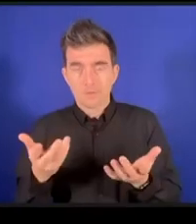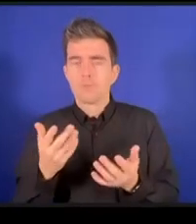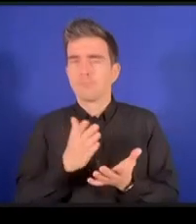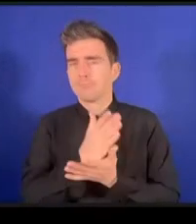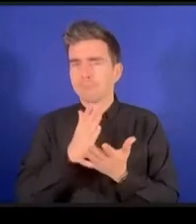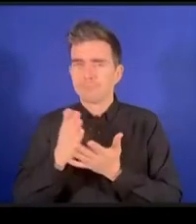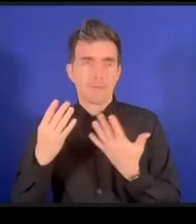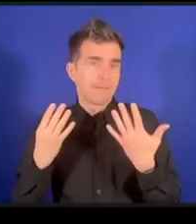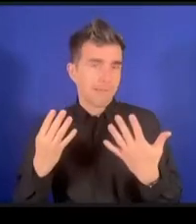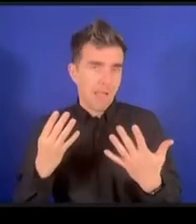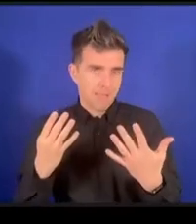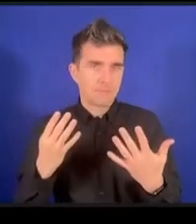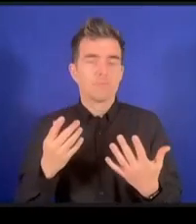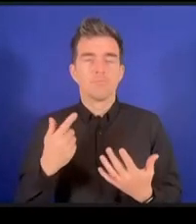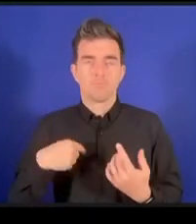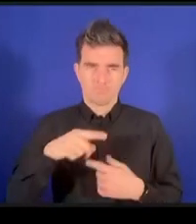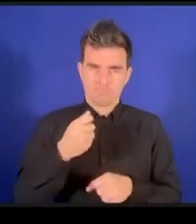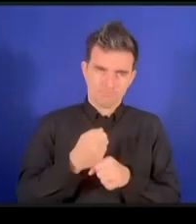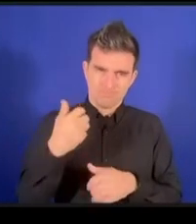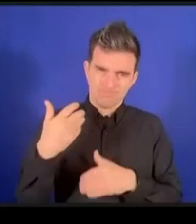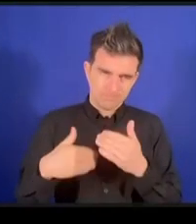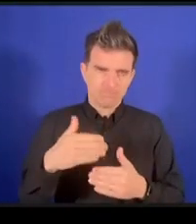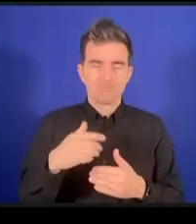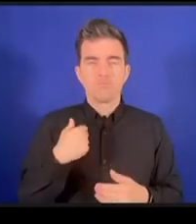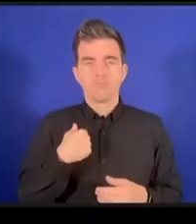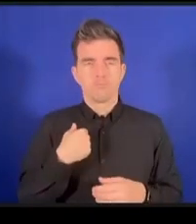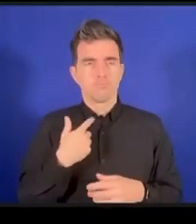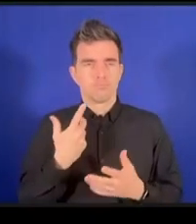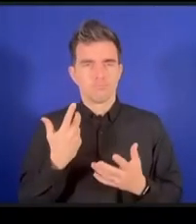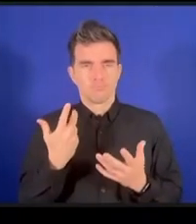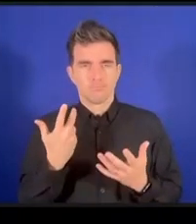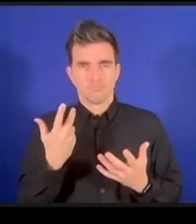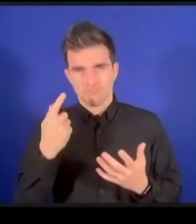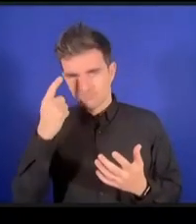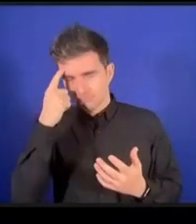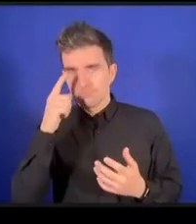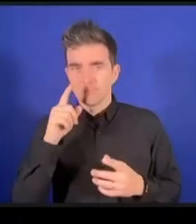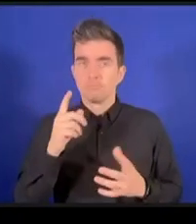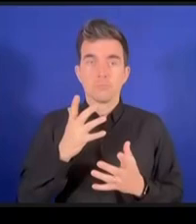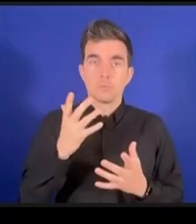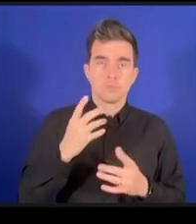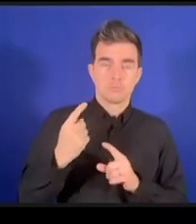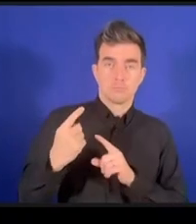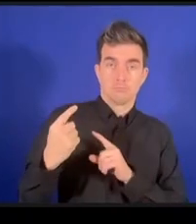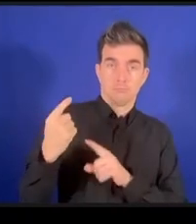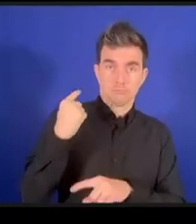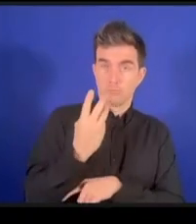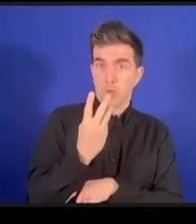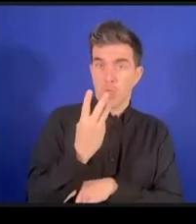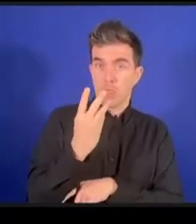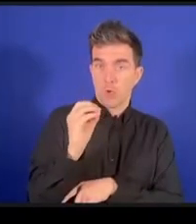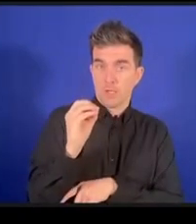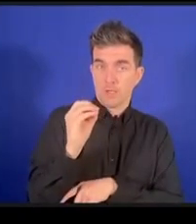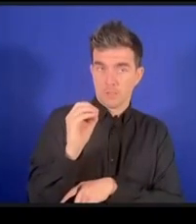это биоразнообразия и психологическое здоровье потому что